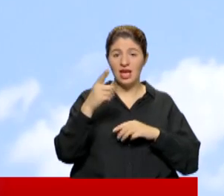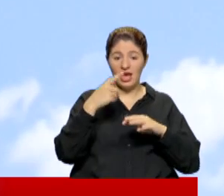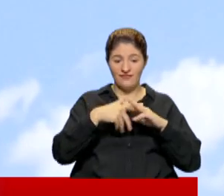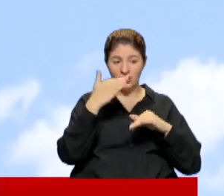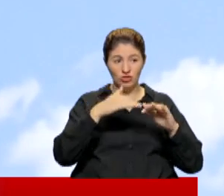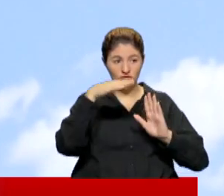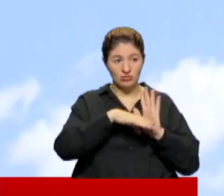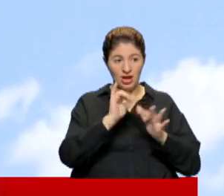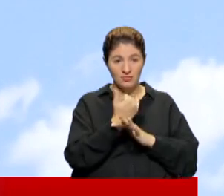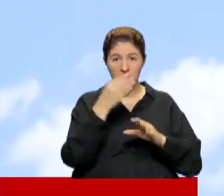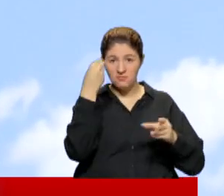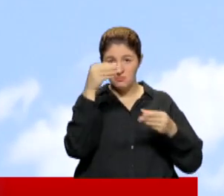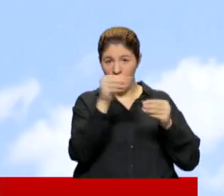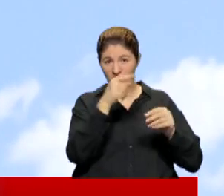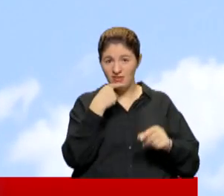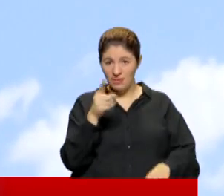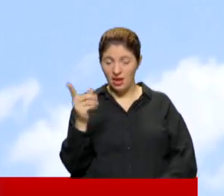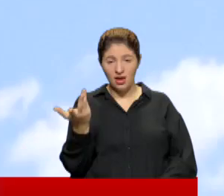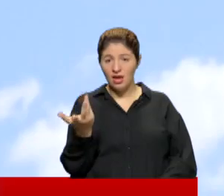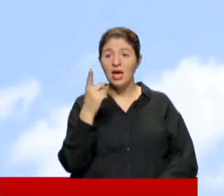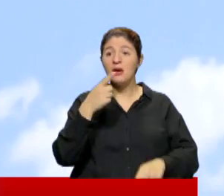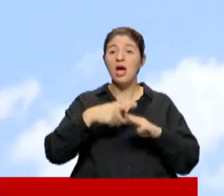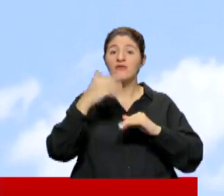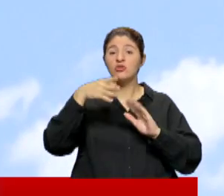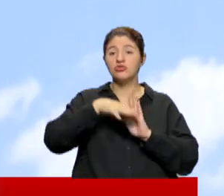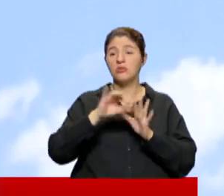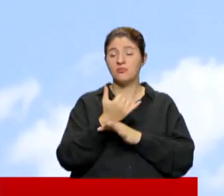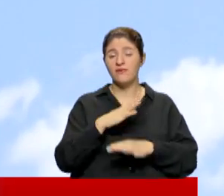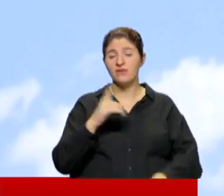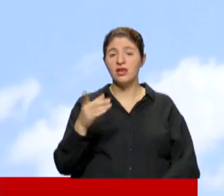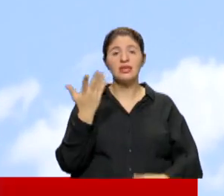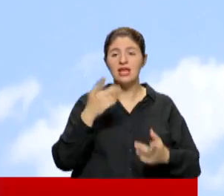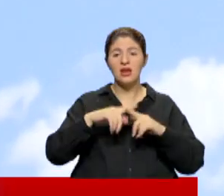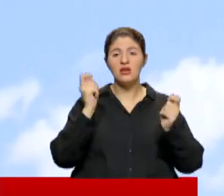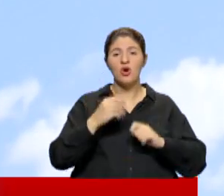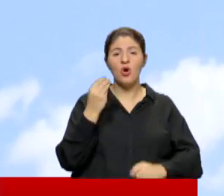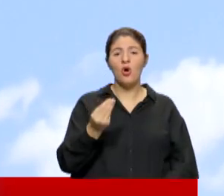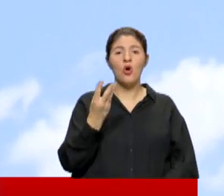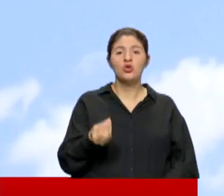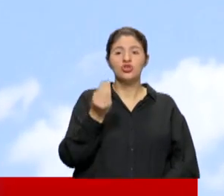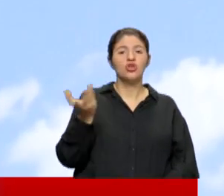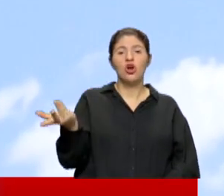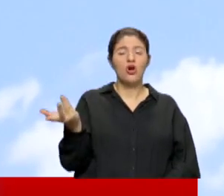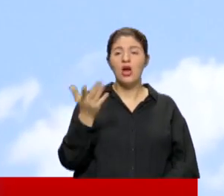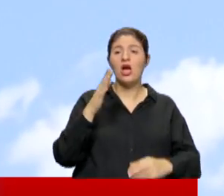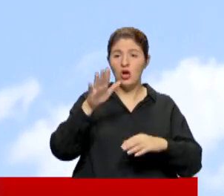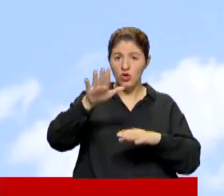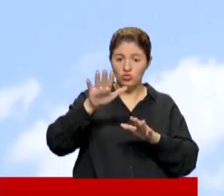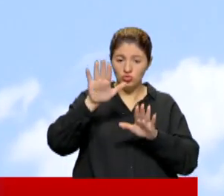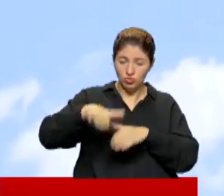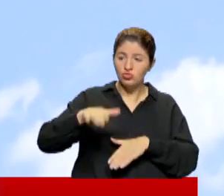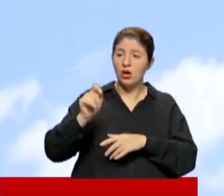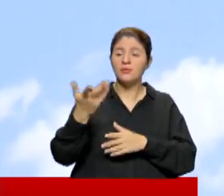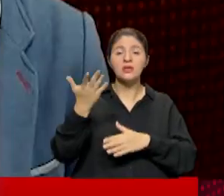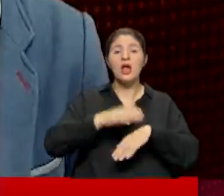enflasyonu düşürme kabiliyetine sahipsiniz Enflasyonun dünya rekorları kırmasına neden izin verdiniz düşürün o zaman elinizi tutan mı var bu neyin